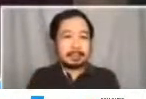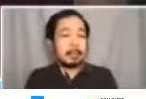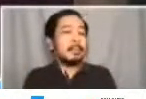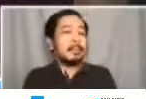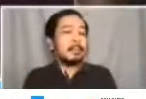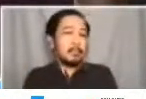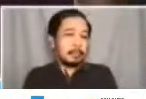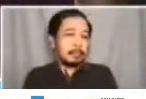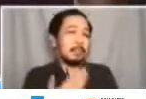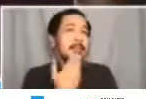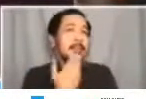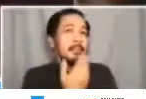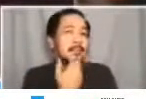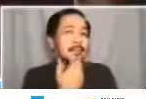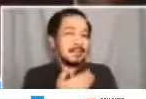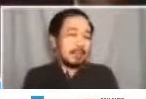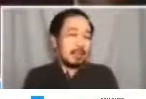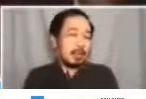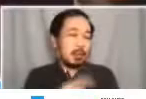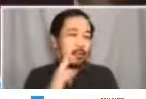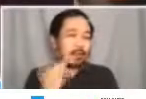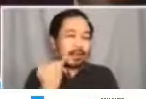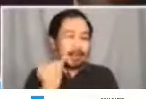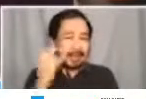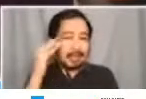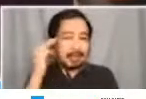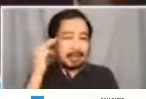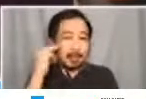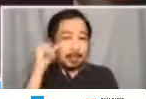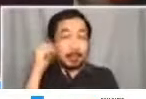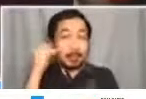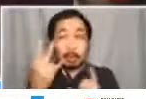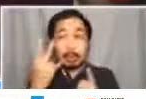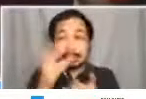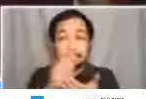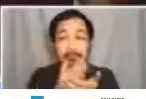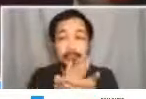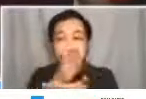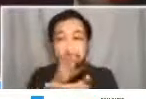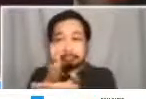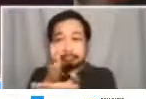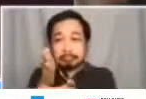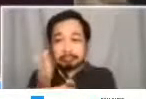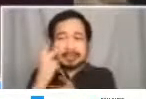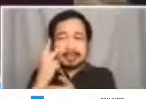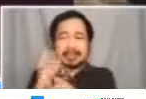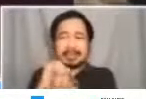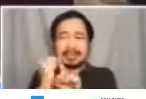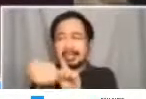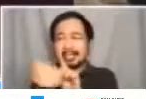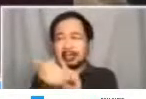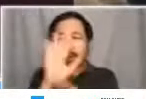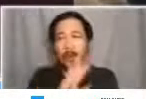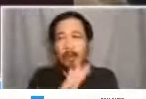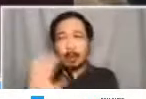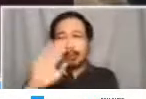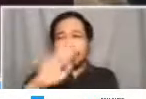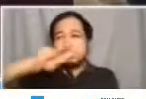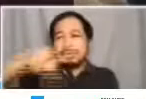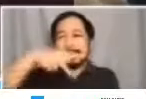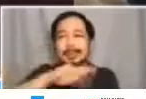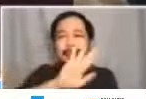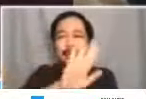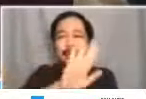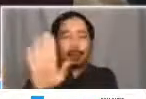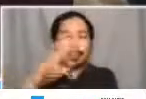desk ang mga kumuha ng travel authority kapag handa na ang kailangan nilang dokumento. Ang hakbang na ito ng LGU